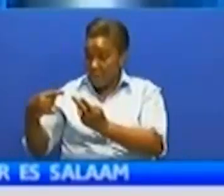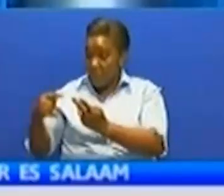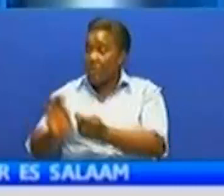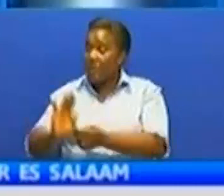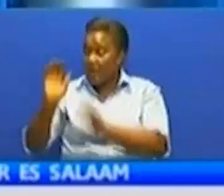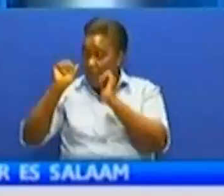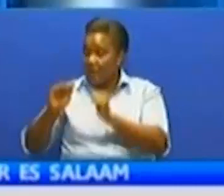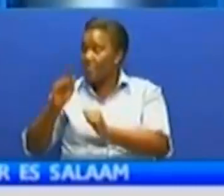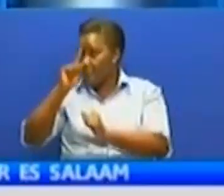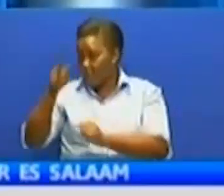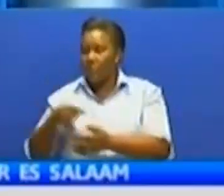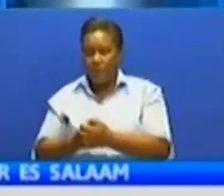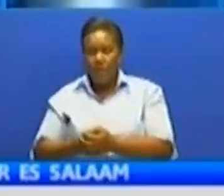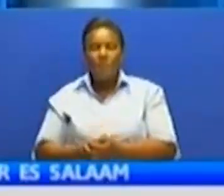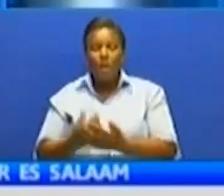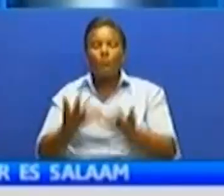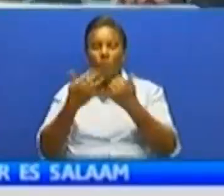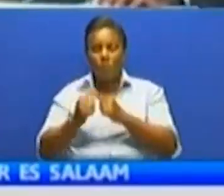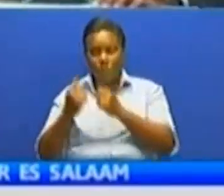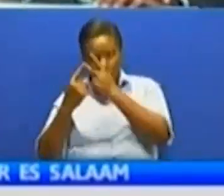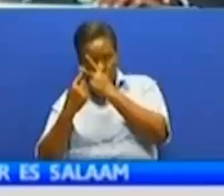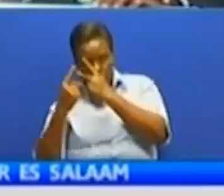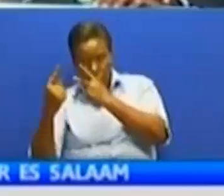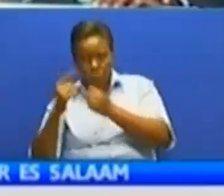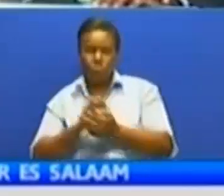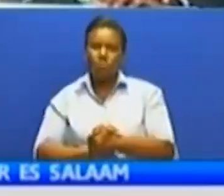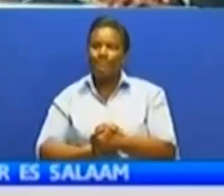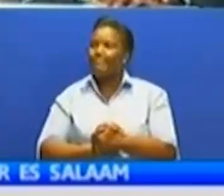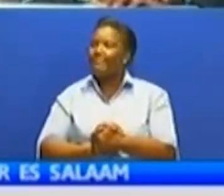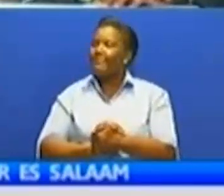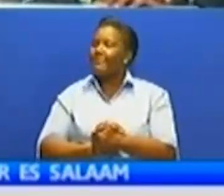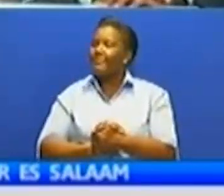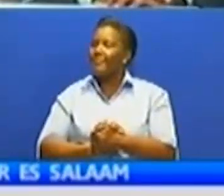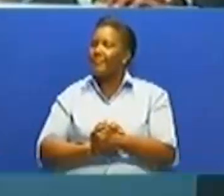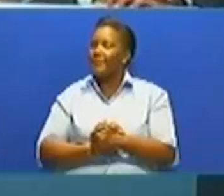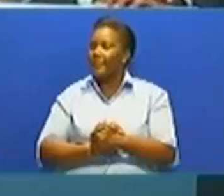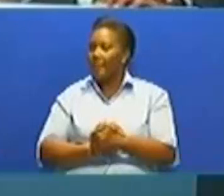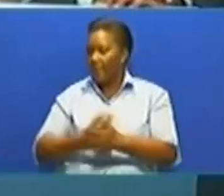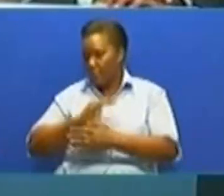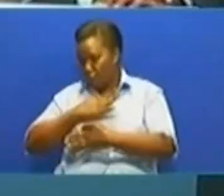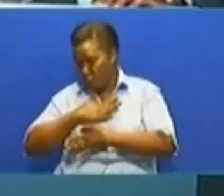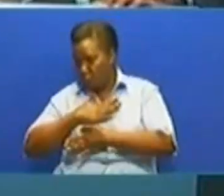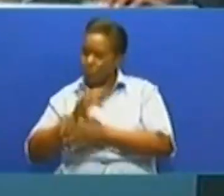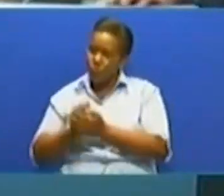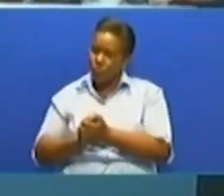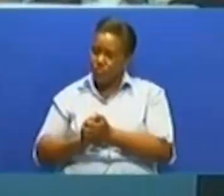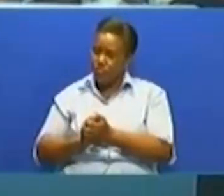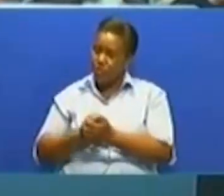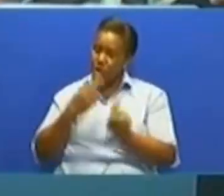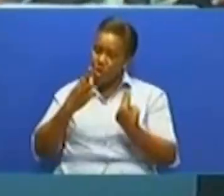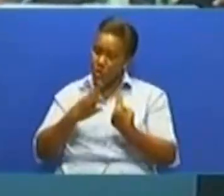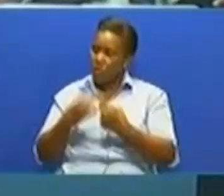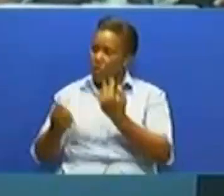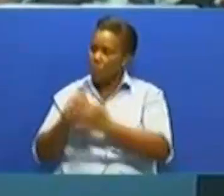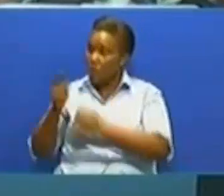na unaweza ukatabiri pia. Nikushukuru sana Dr. Nural Jiwaji kutoka Chuo Kikuu Huria. Huyu